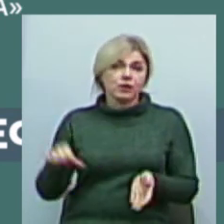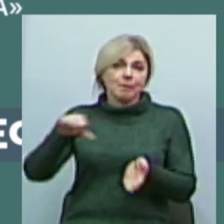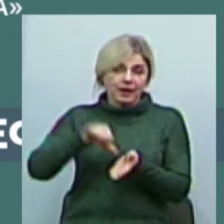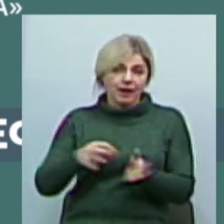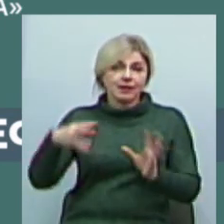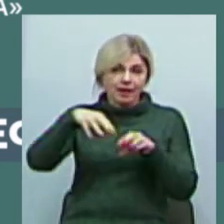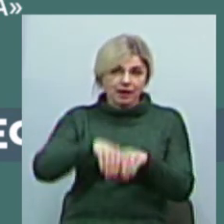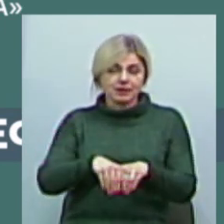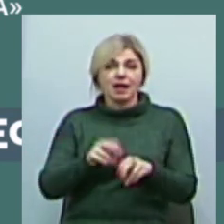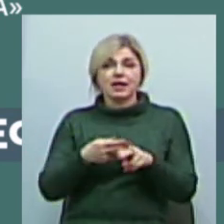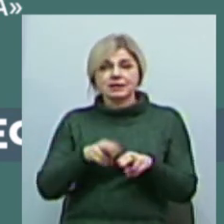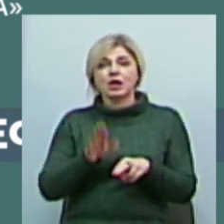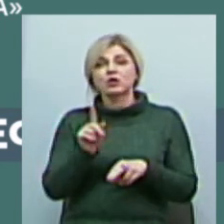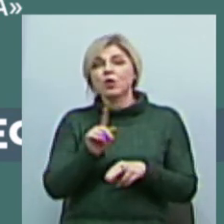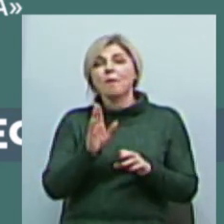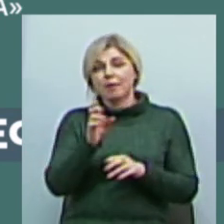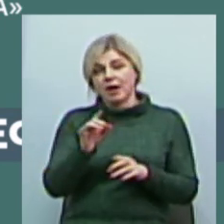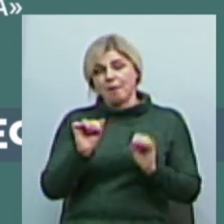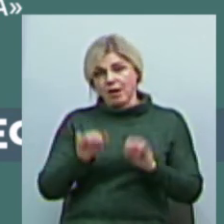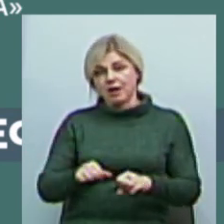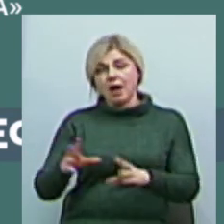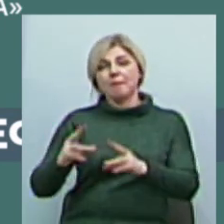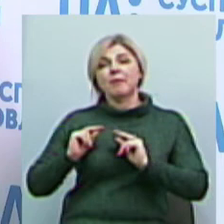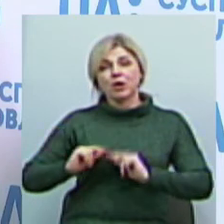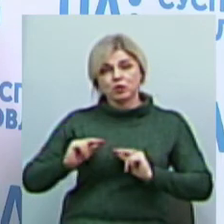дійсно інструмент для того, щоб ми могли співпрацювати з владою.